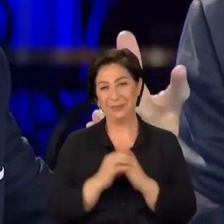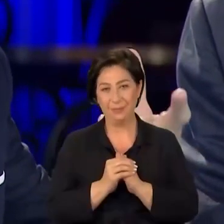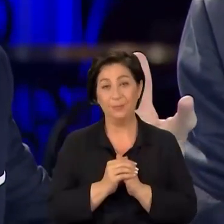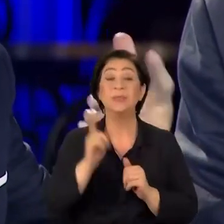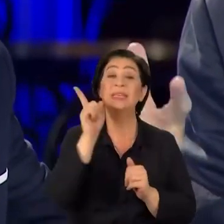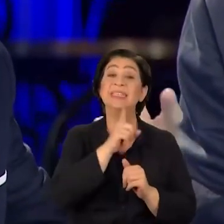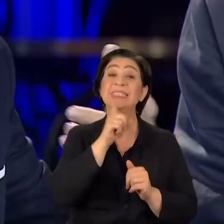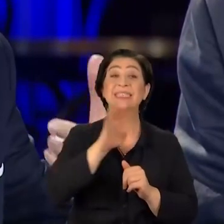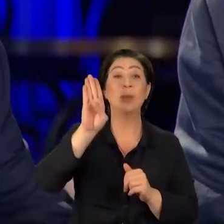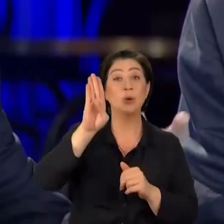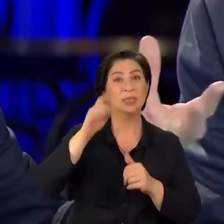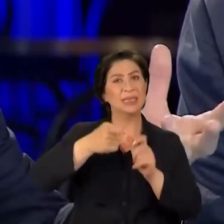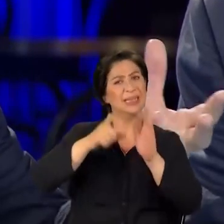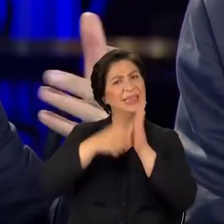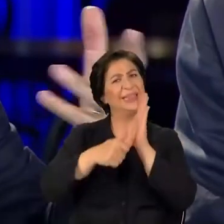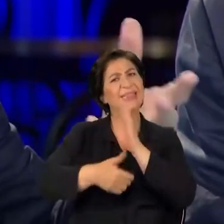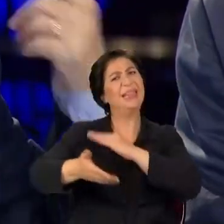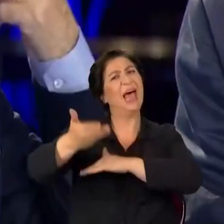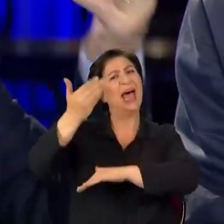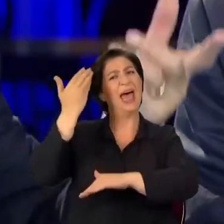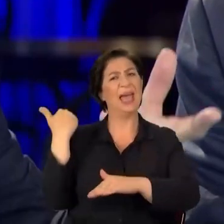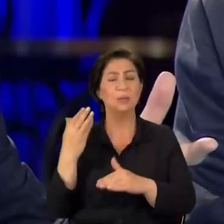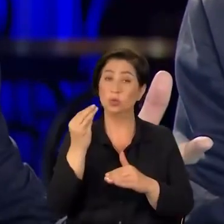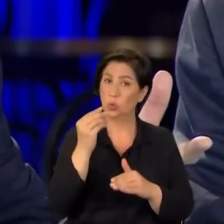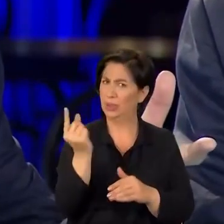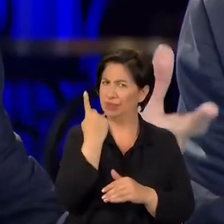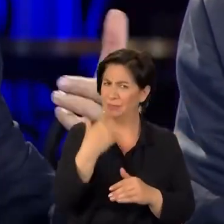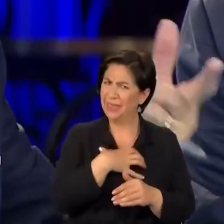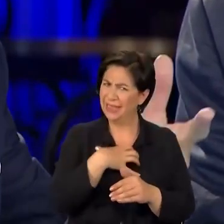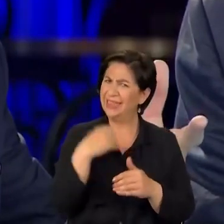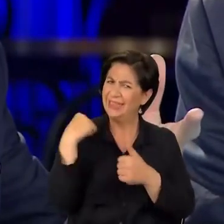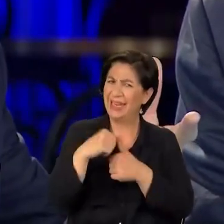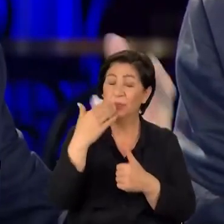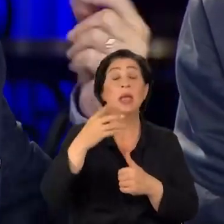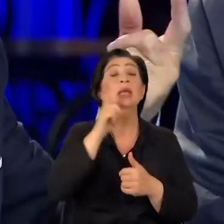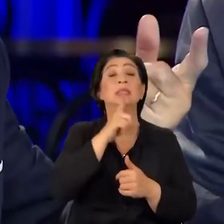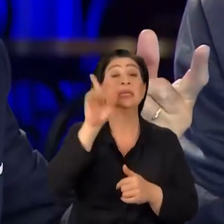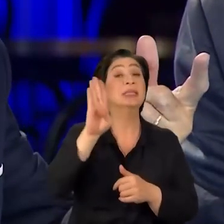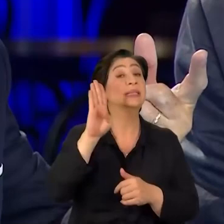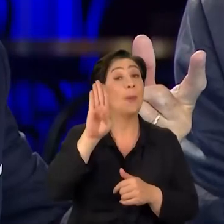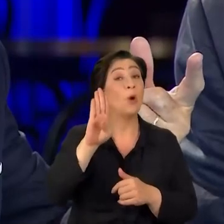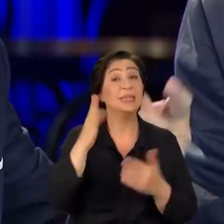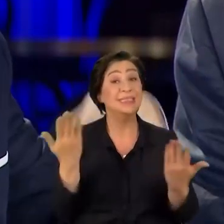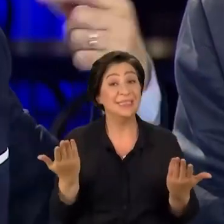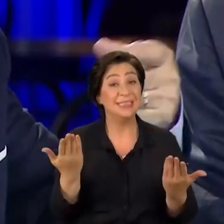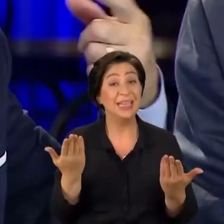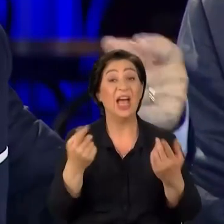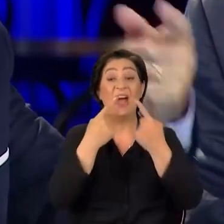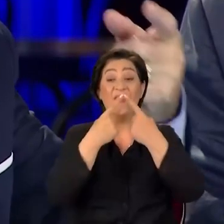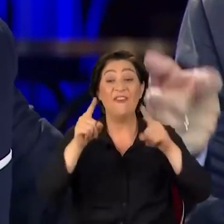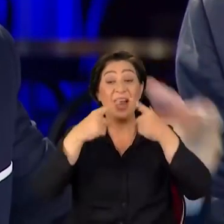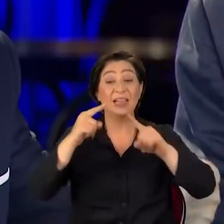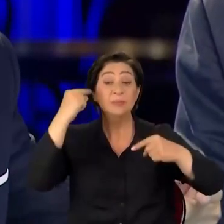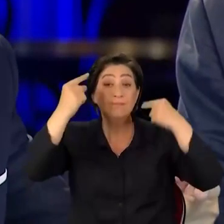İngilizlerin demokrasi tarifi çok ilginç, biliyorsunuzdur herhalde ama ben tekrarlayayım kendi bildiğim kadarıyla. Onlar diyor ki, demokrasi farklı